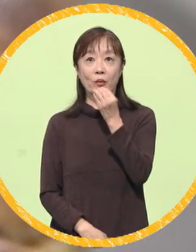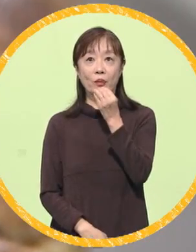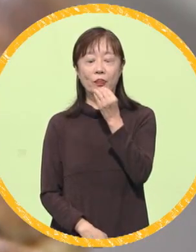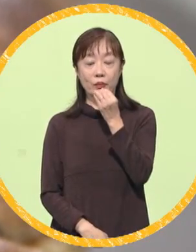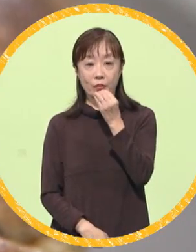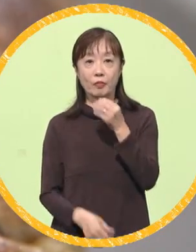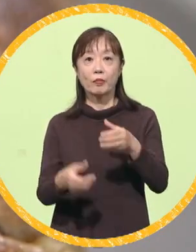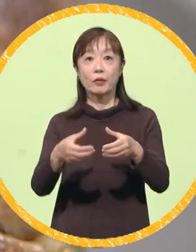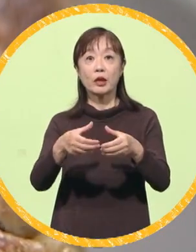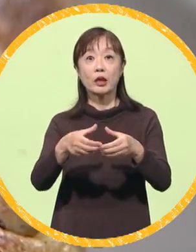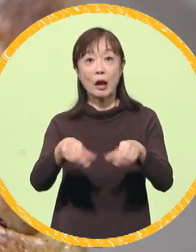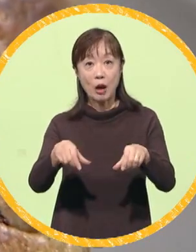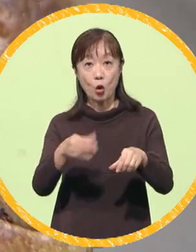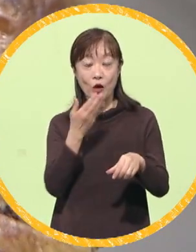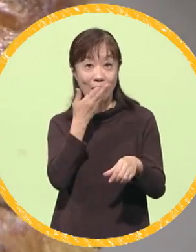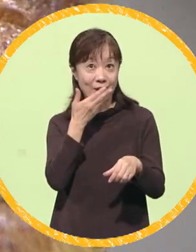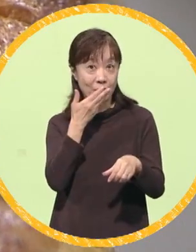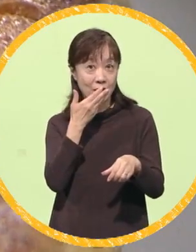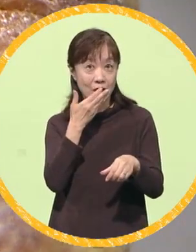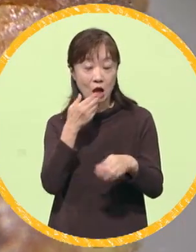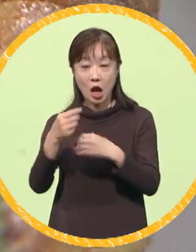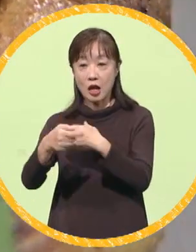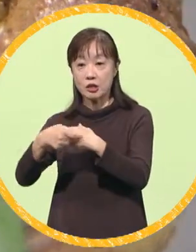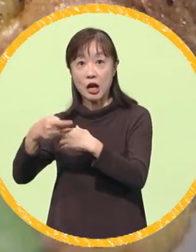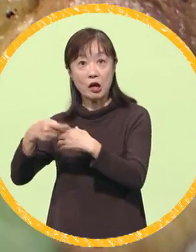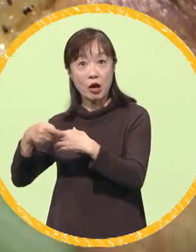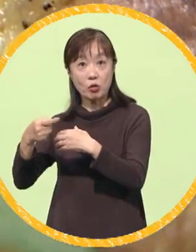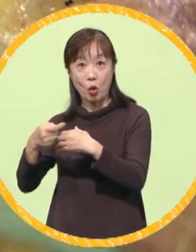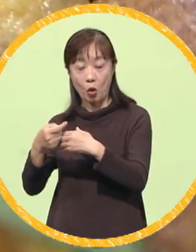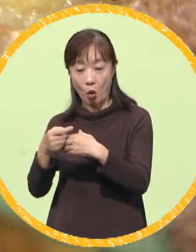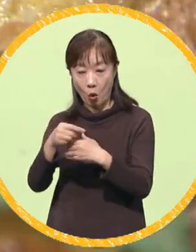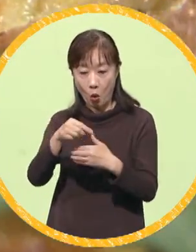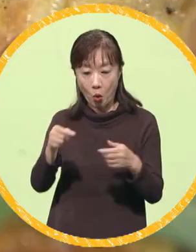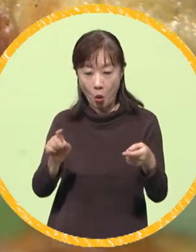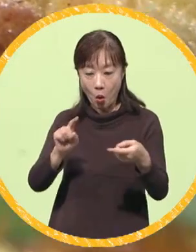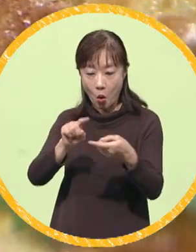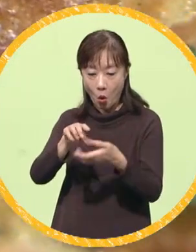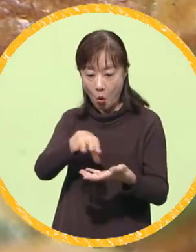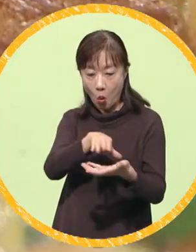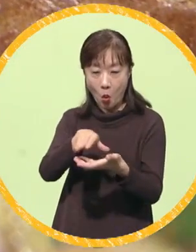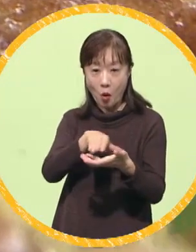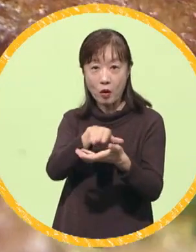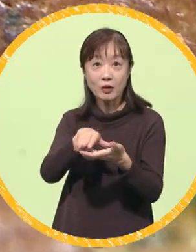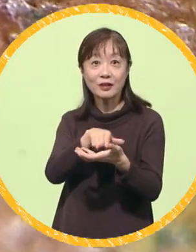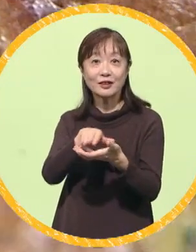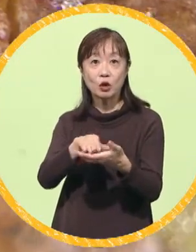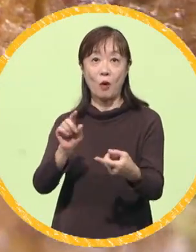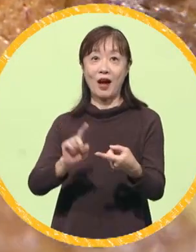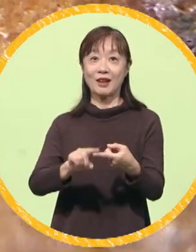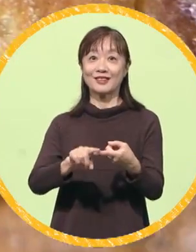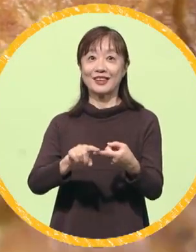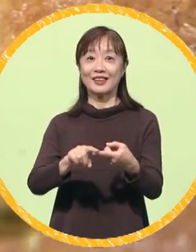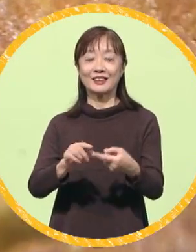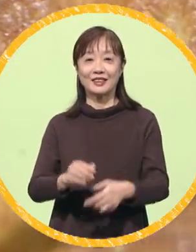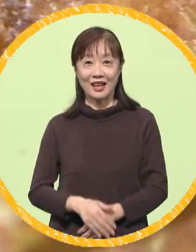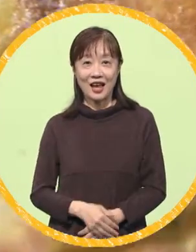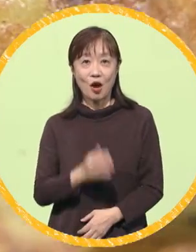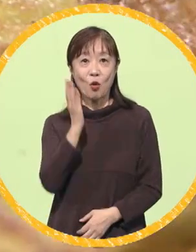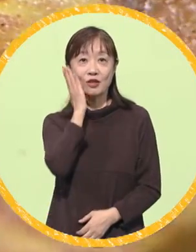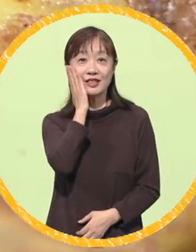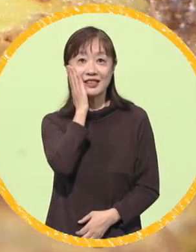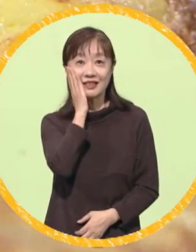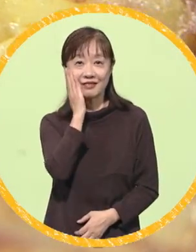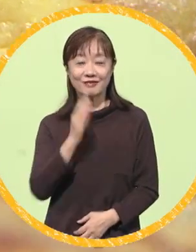うん、卵の甘みとじゃがいものホクホク感がすごく合いますね。 はい、ありがとうございます。 おいしい。